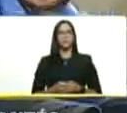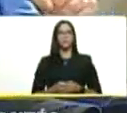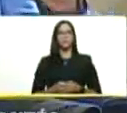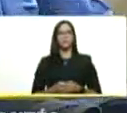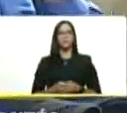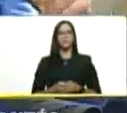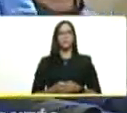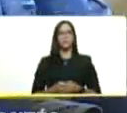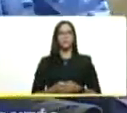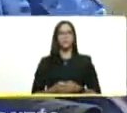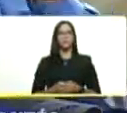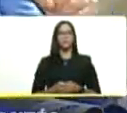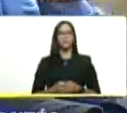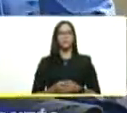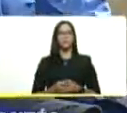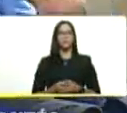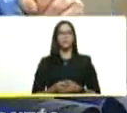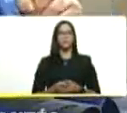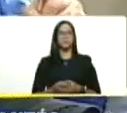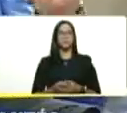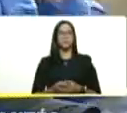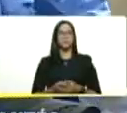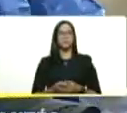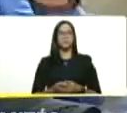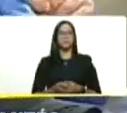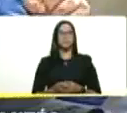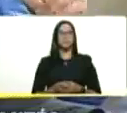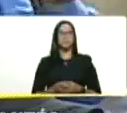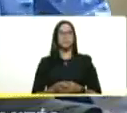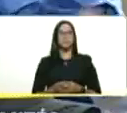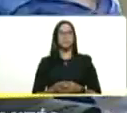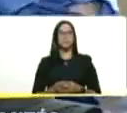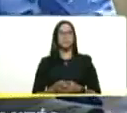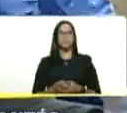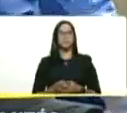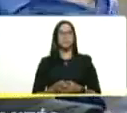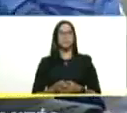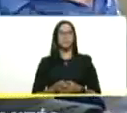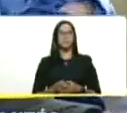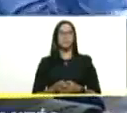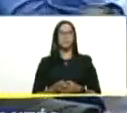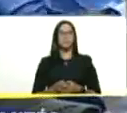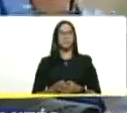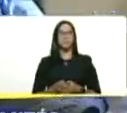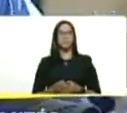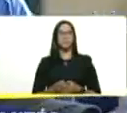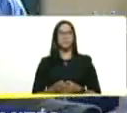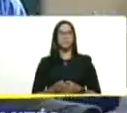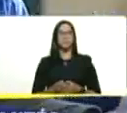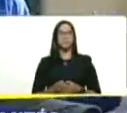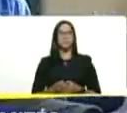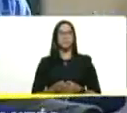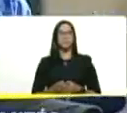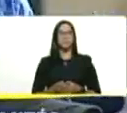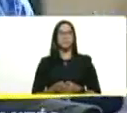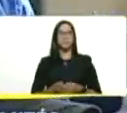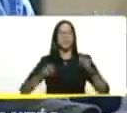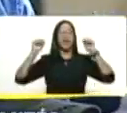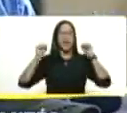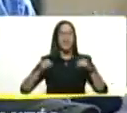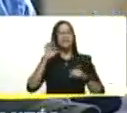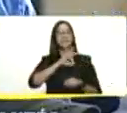ولكن نيكولاس مادورو أصبح رمزا الآن لأحرار العالم ولكل المقاومين وأنا هنا لا أبالغ. Aquí,